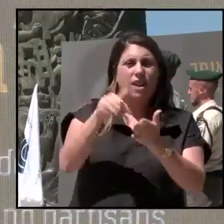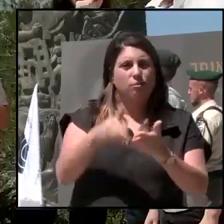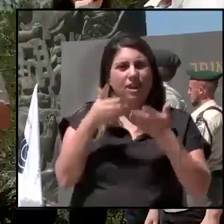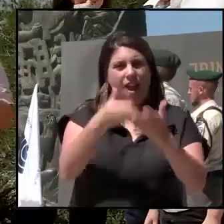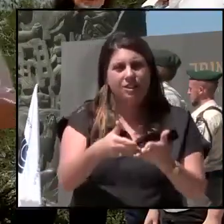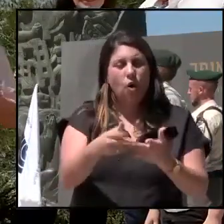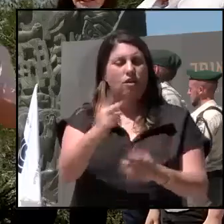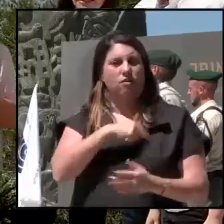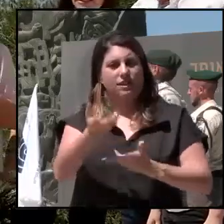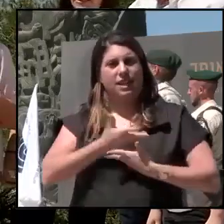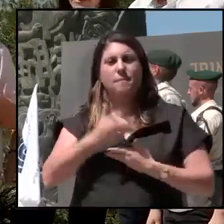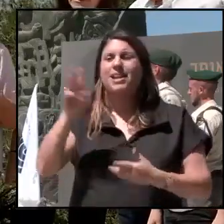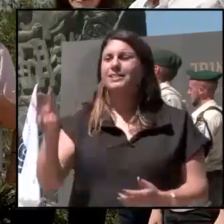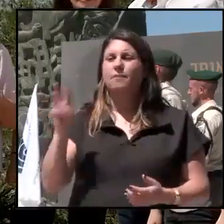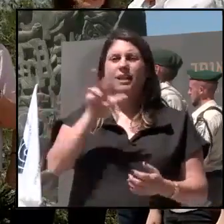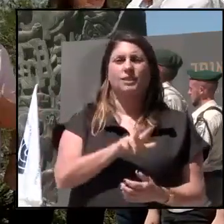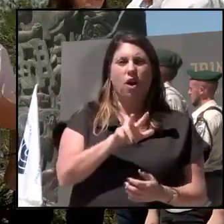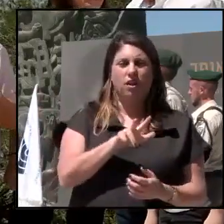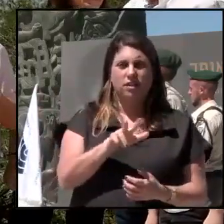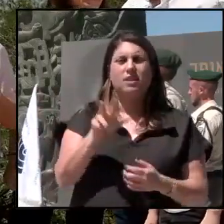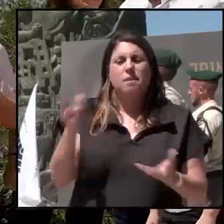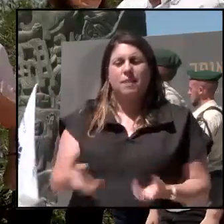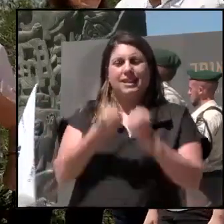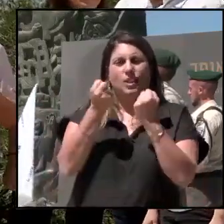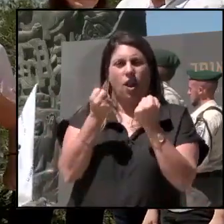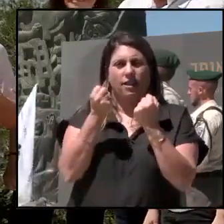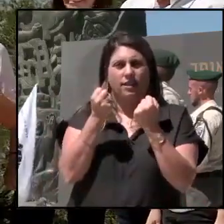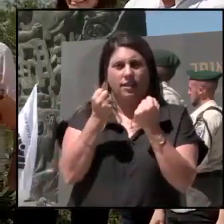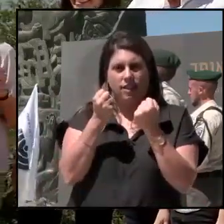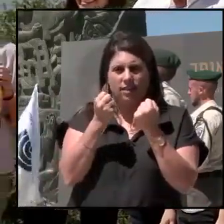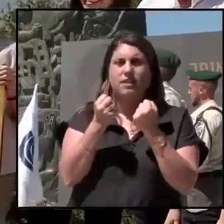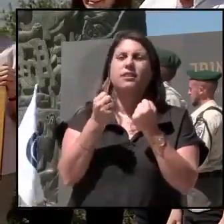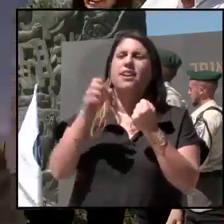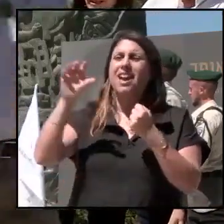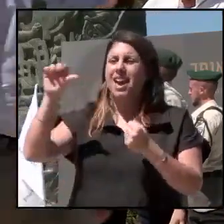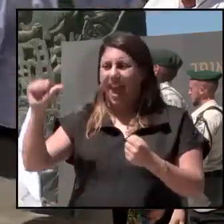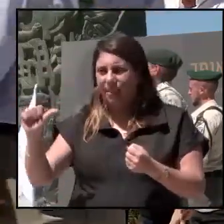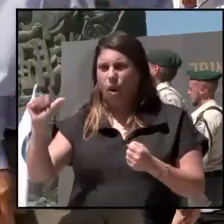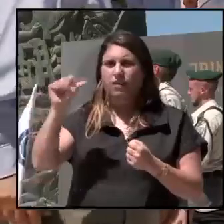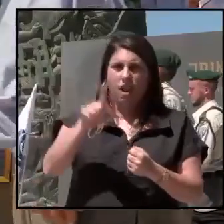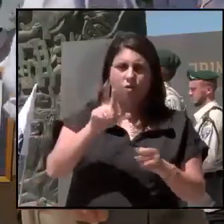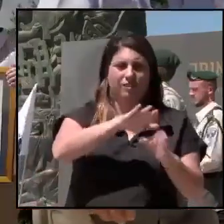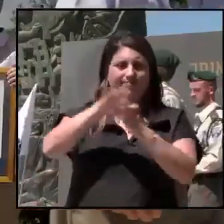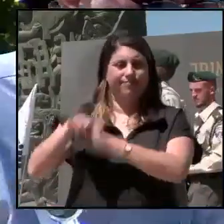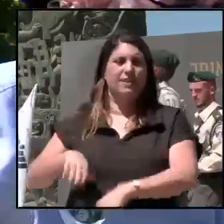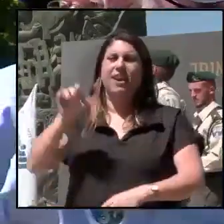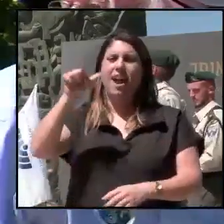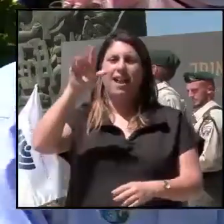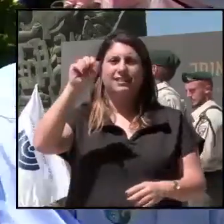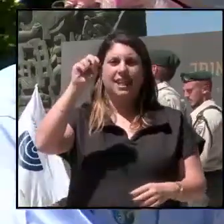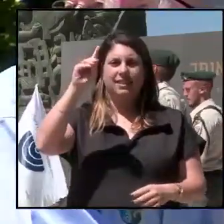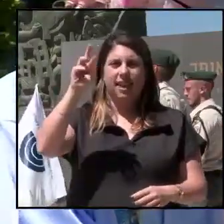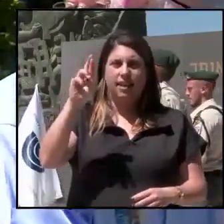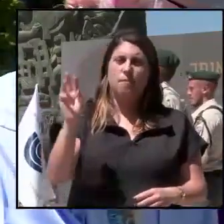האות יקבל שמחה צוהר פינצ'ר מניצולי אדוארד לאופר. אלכסנדר מוך,